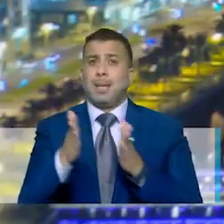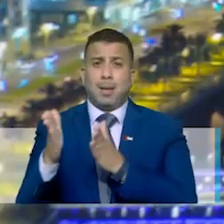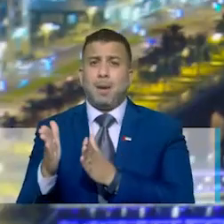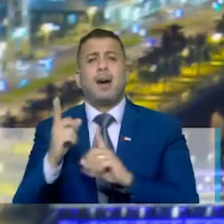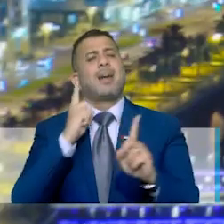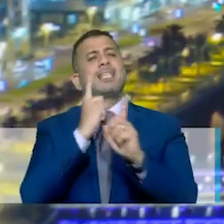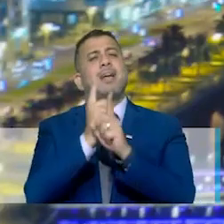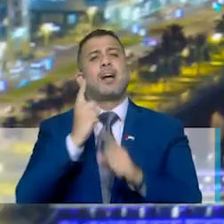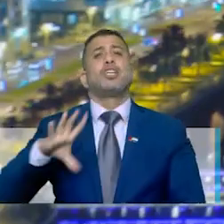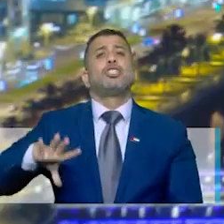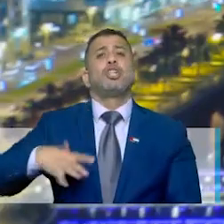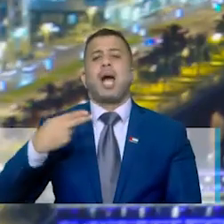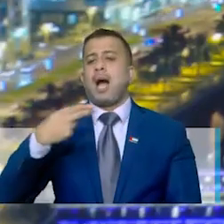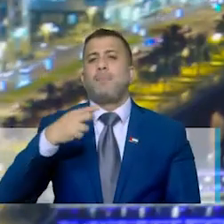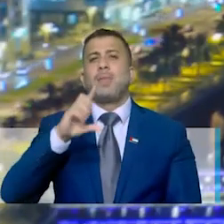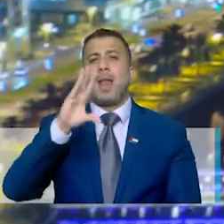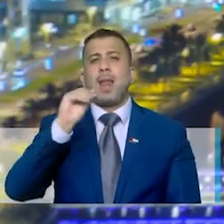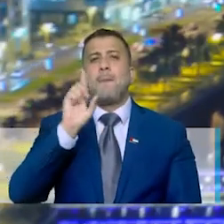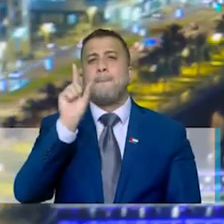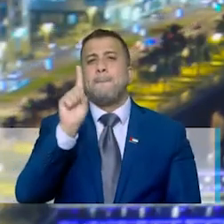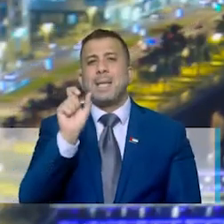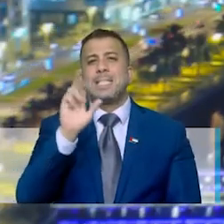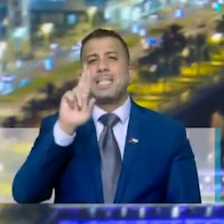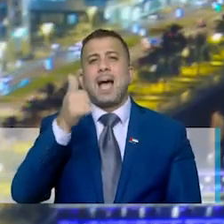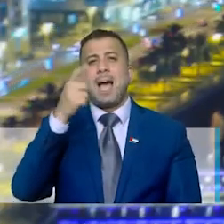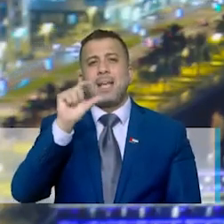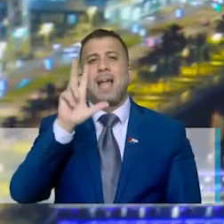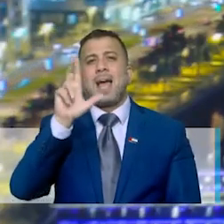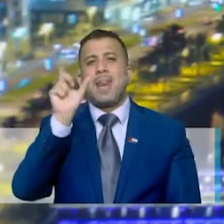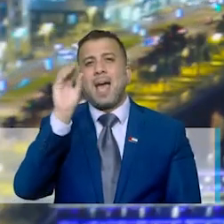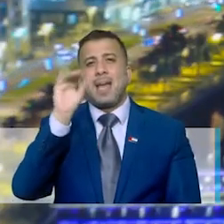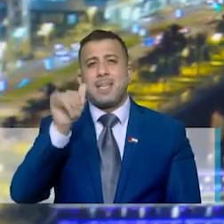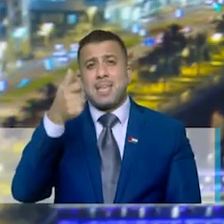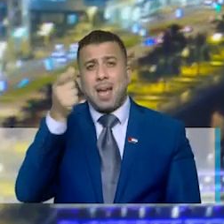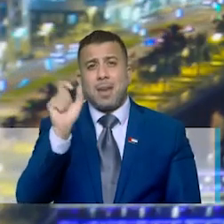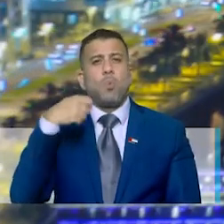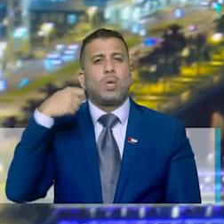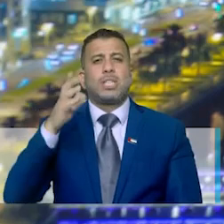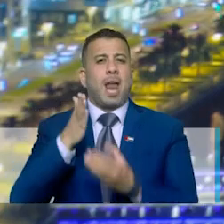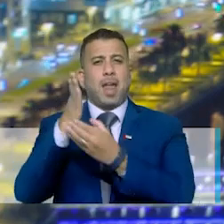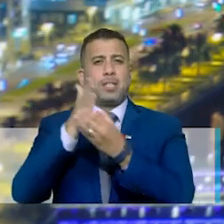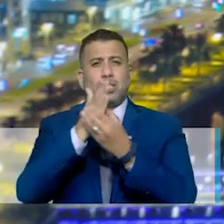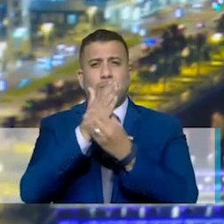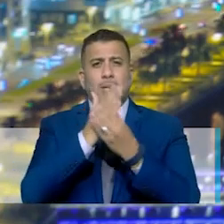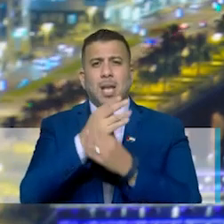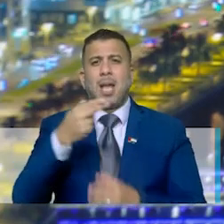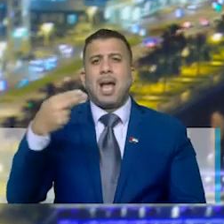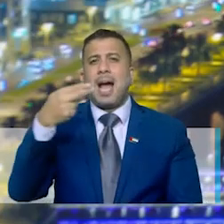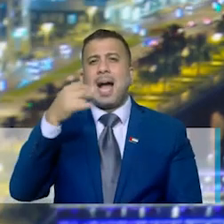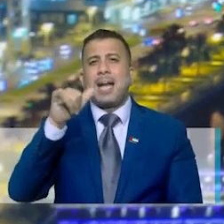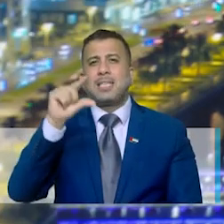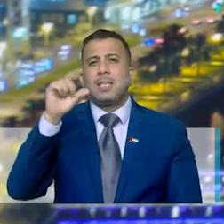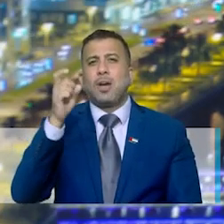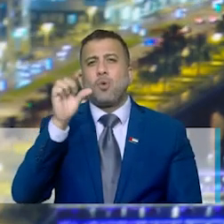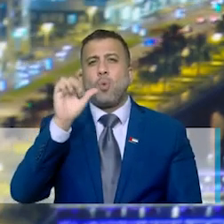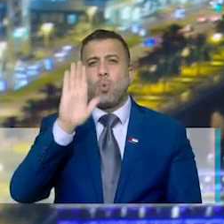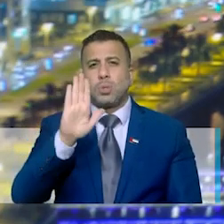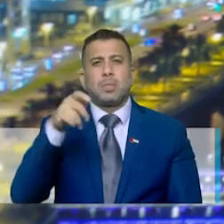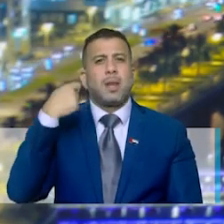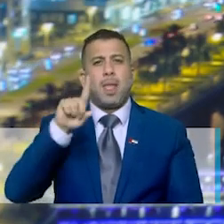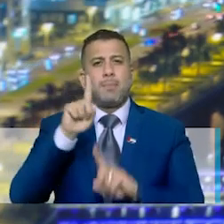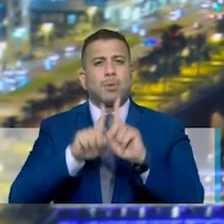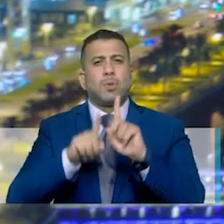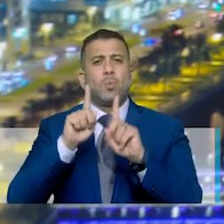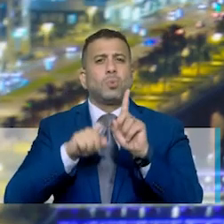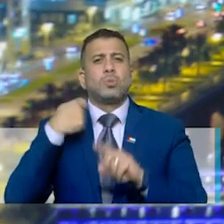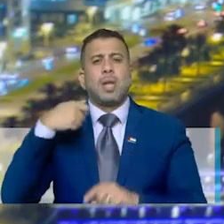من جانبينا اخر التقى سمو الشيخ عبد الله بن زيد ال نهيار وزير الخارجيه معالي عيدروس الزبيدي نائب